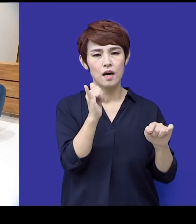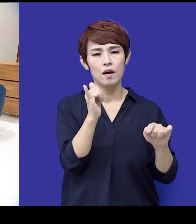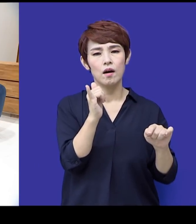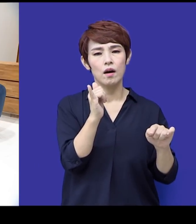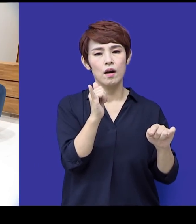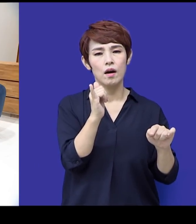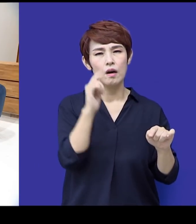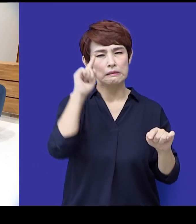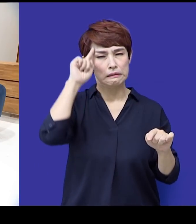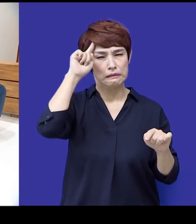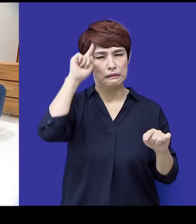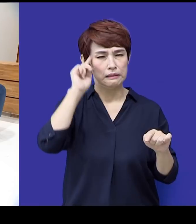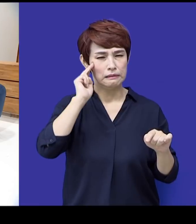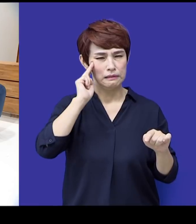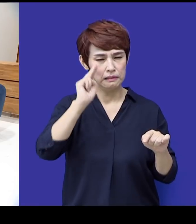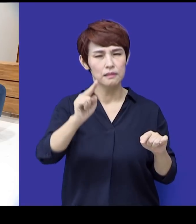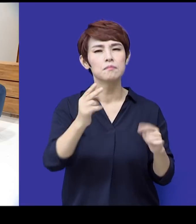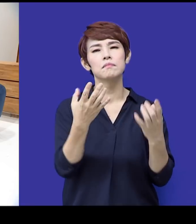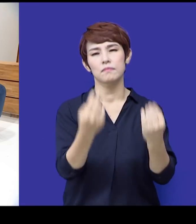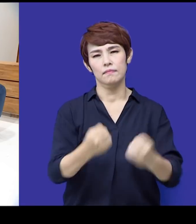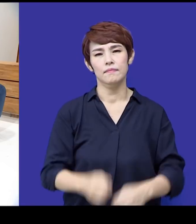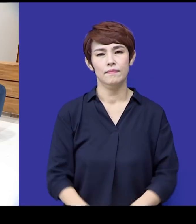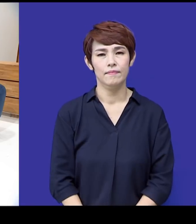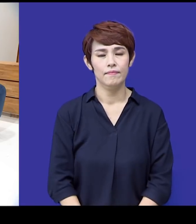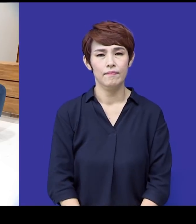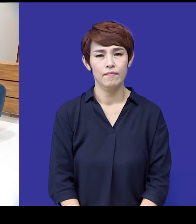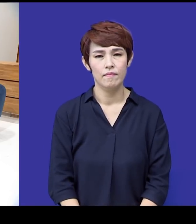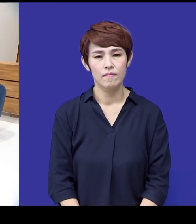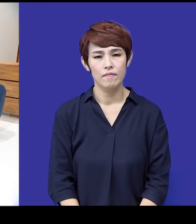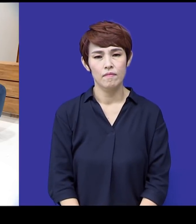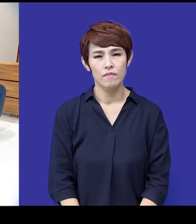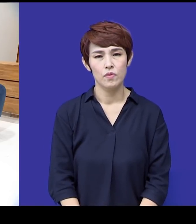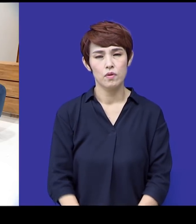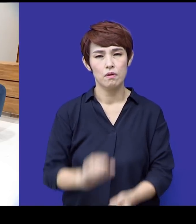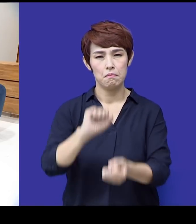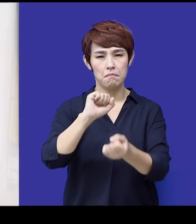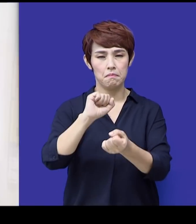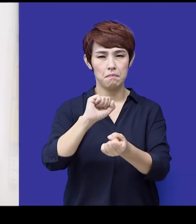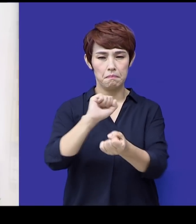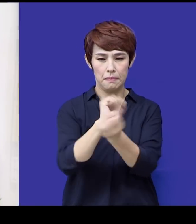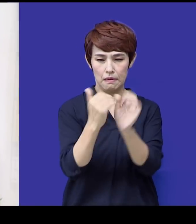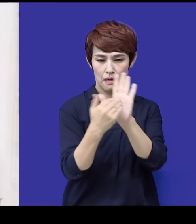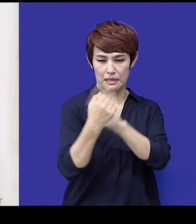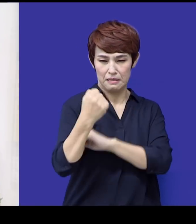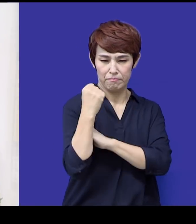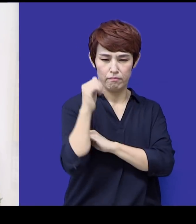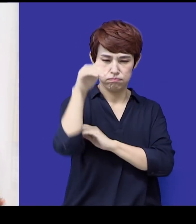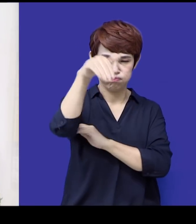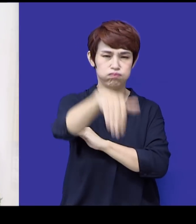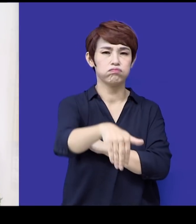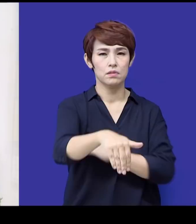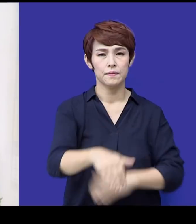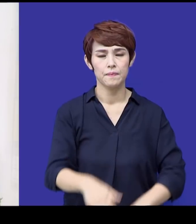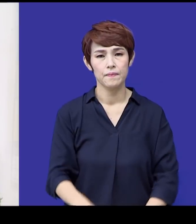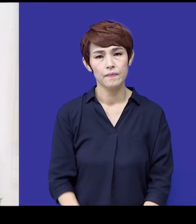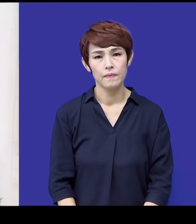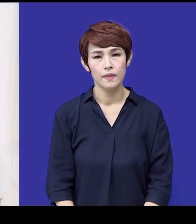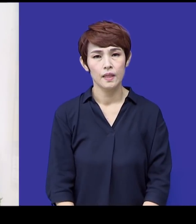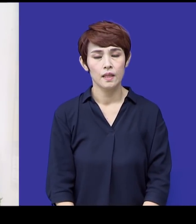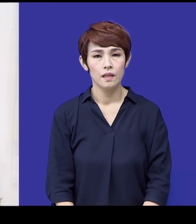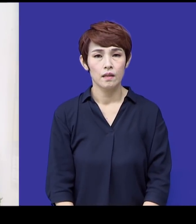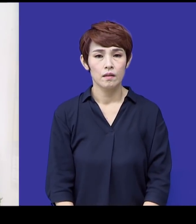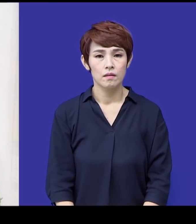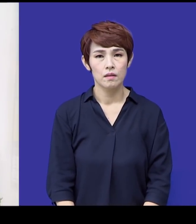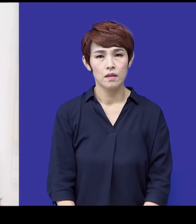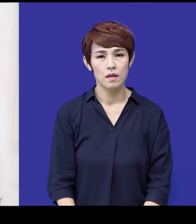정신적인 환자들이 많아요. 스트레스로 인해서. 그래요. 예. 그리고 면역이 많이 떨어지고. 그렇죠. 예. 그래서 이제 잠을